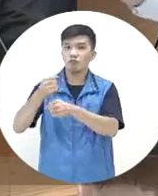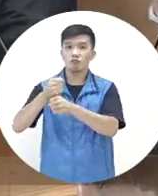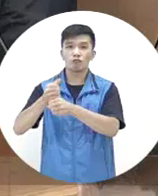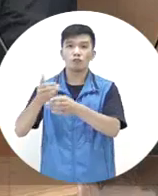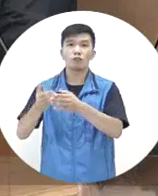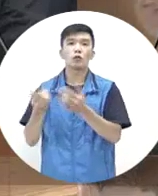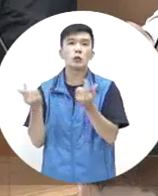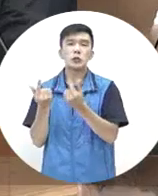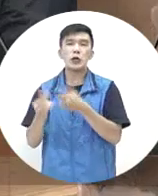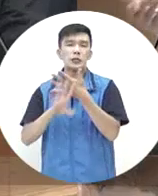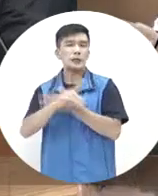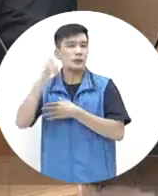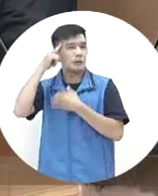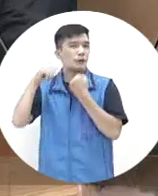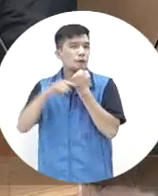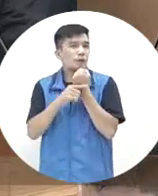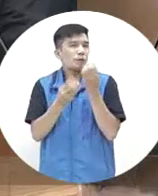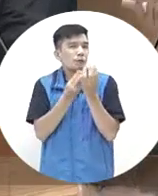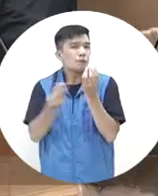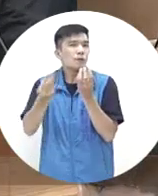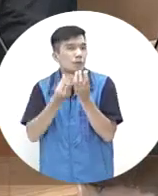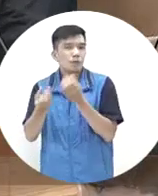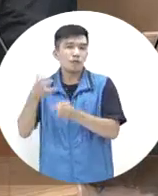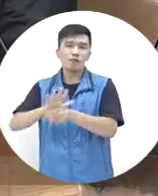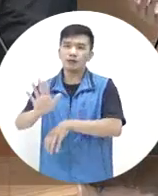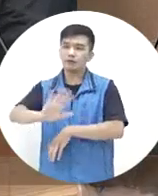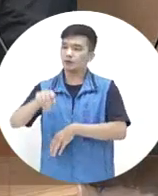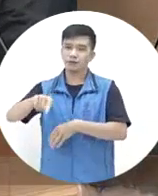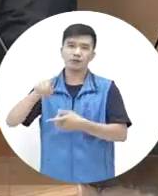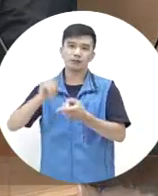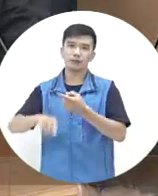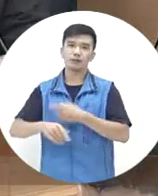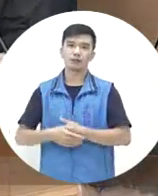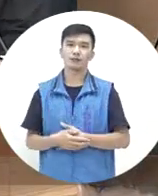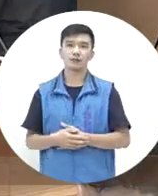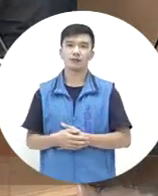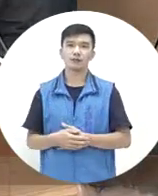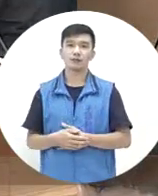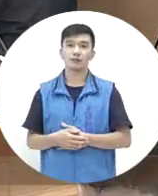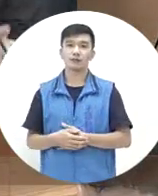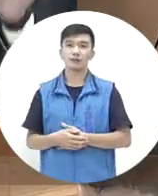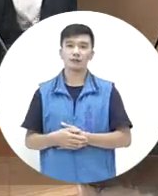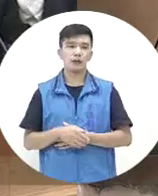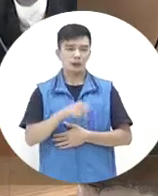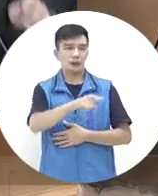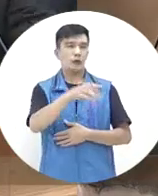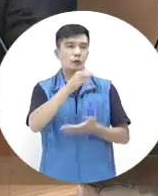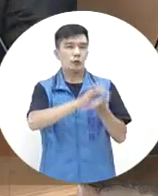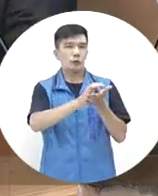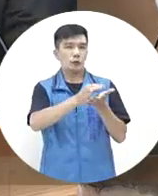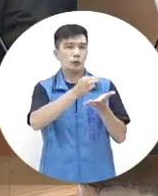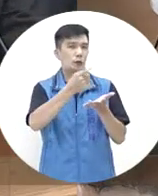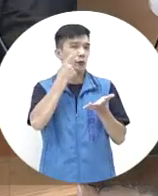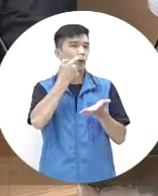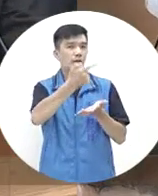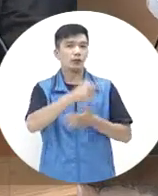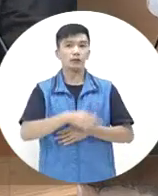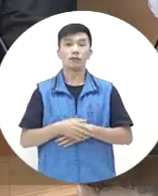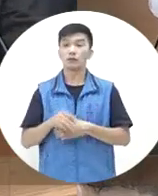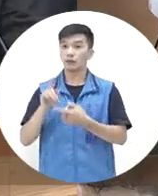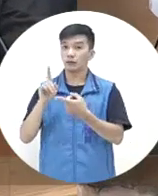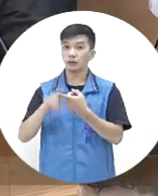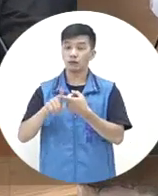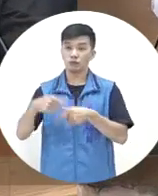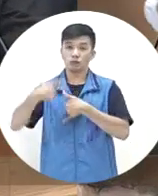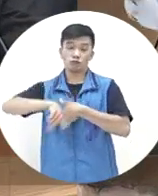次用其他的方式直接在基金里面解决，这样也不对，因为因为 这个太大笔了， 嘿，因为这是我自己选